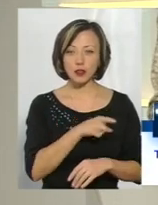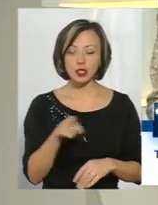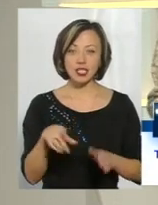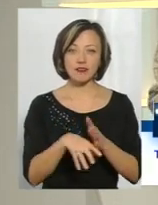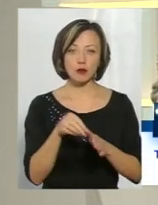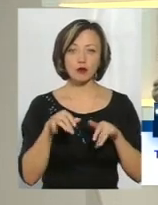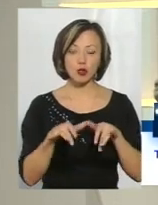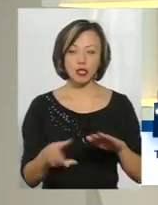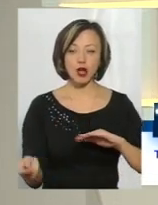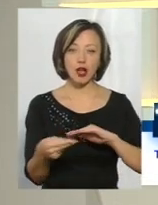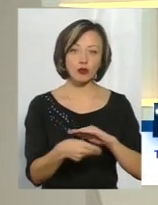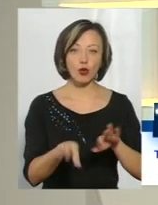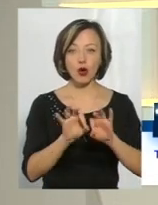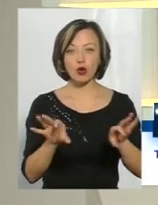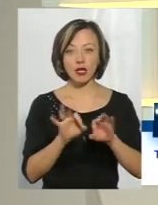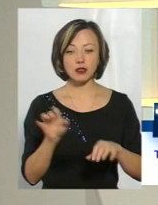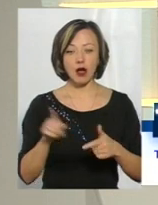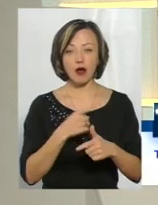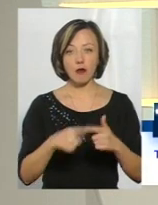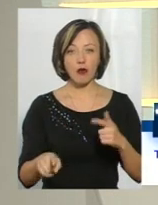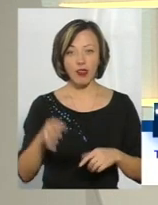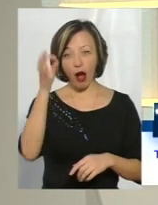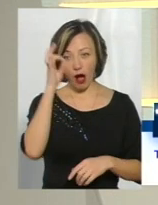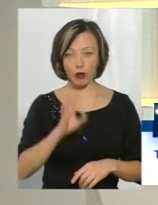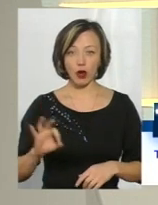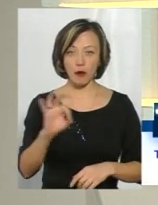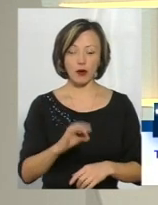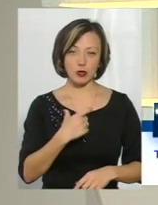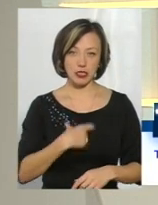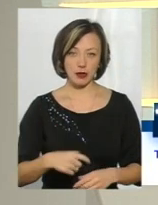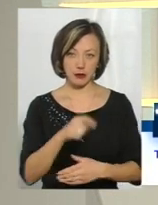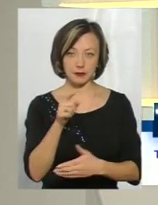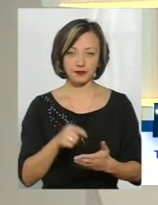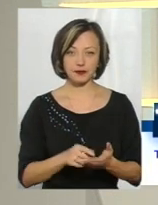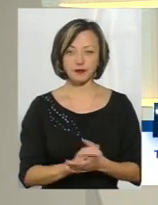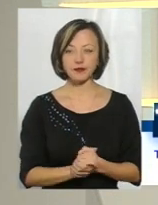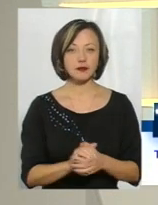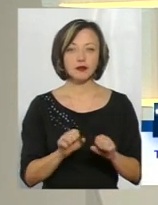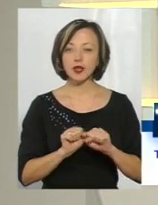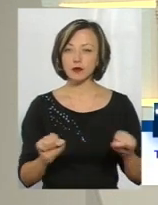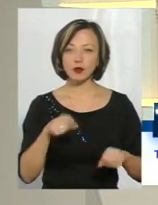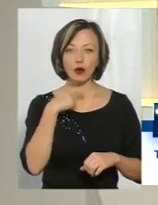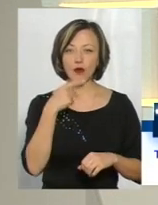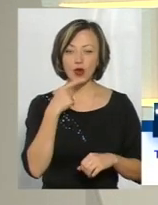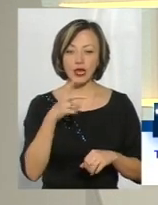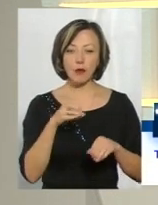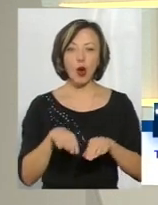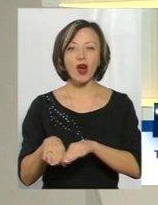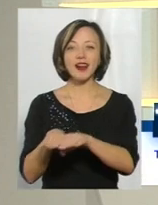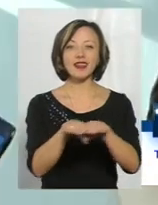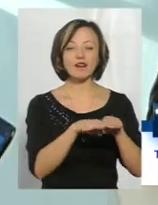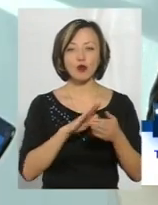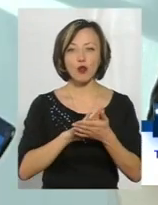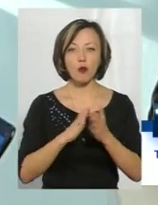виборчого процесу агітує, розказує або ж нагадує за себе. Ну, однозначно не можна говорити про рівні умови позиції для старту, але, ну,